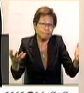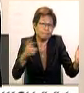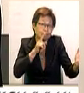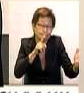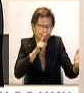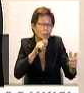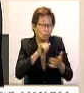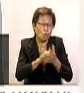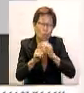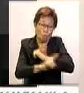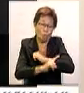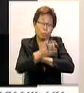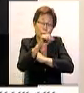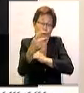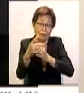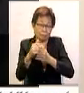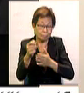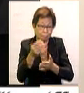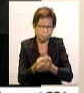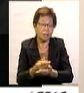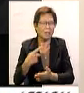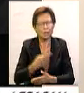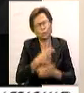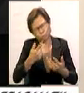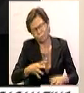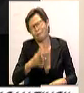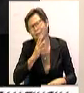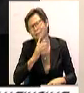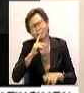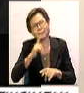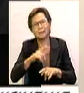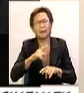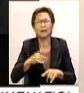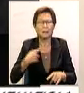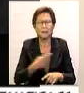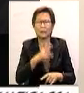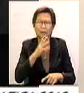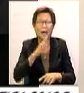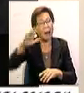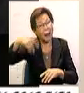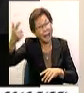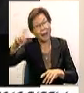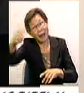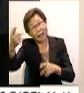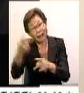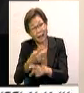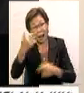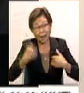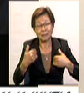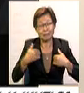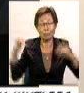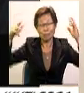sebenarnya itu hukumannya RM10,000. That's why kita kena tegas perkara inilah untuk memastikan bahawa next time kalau adanya